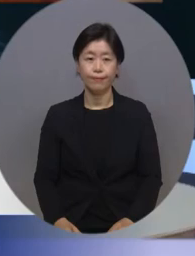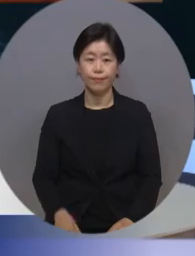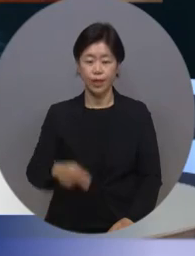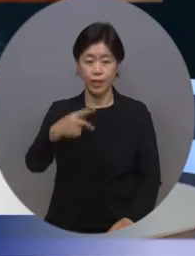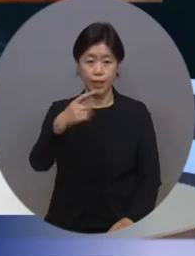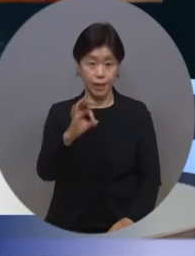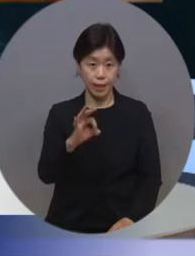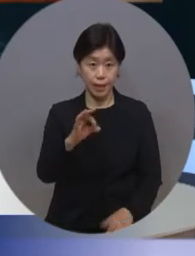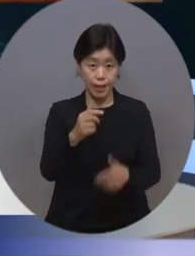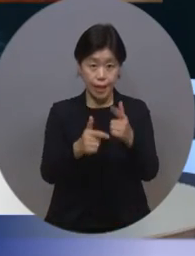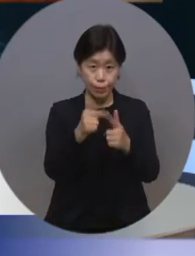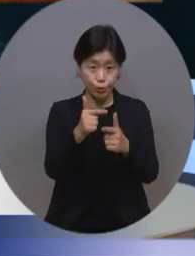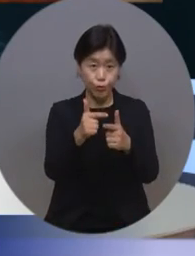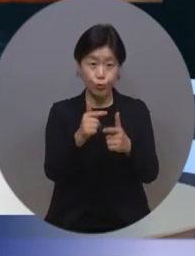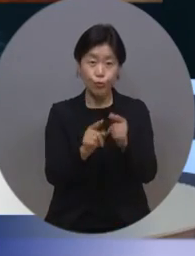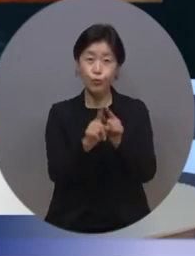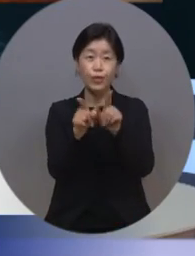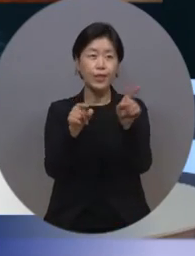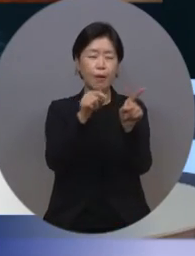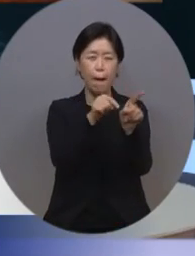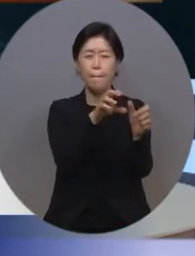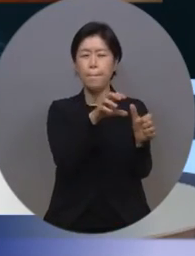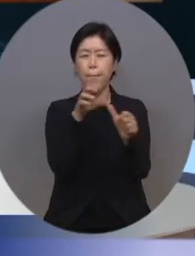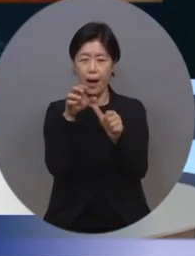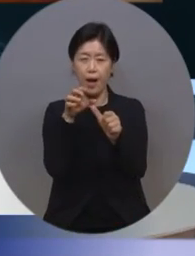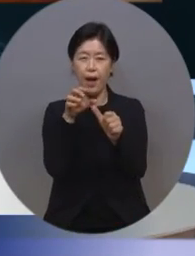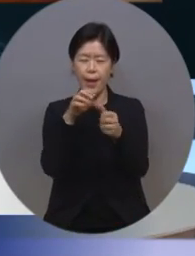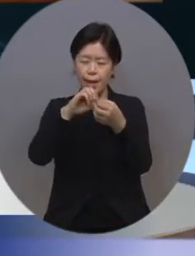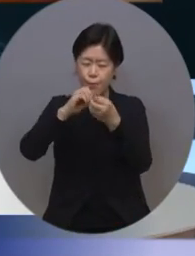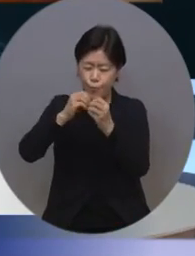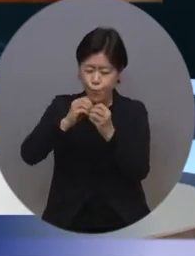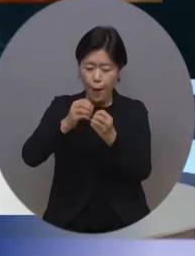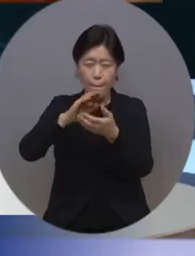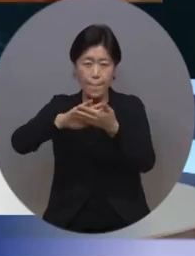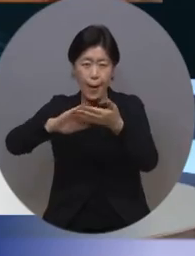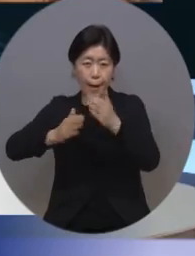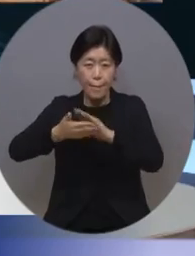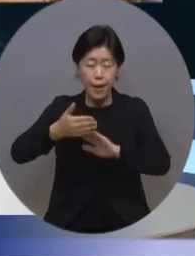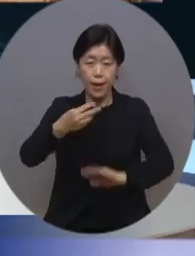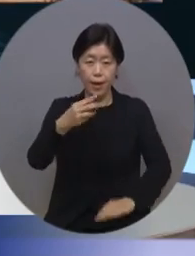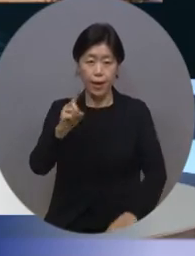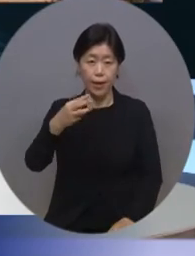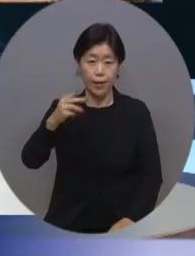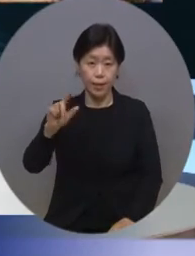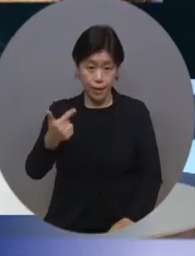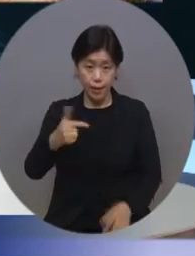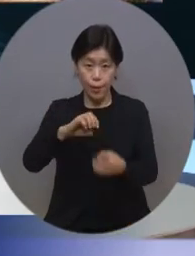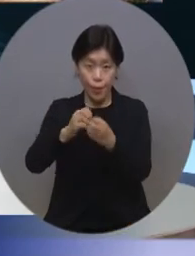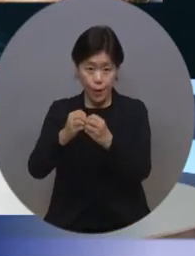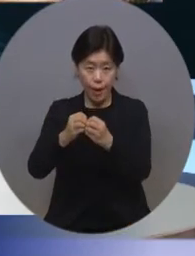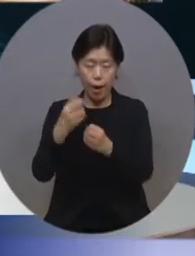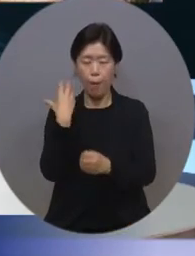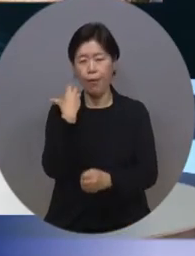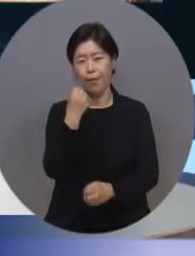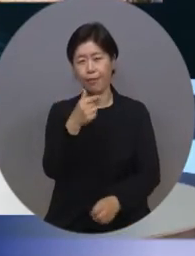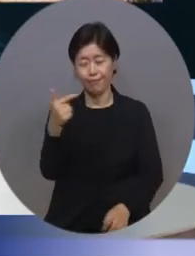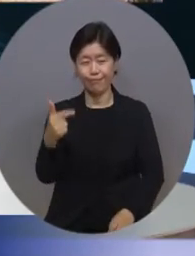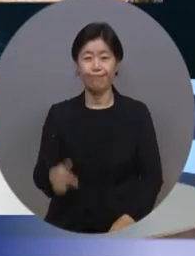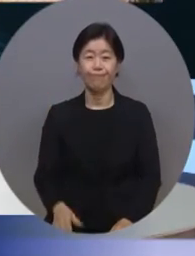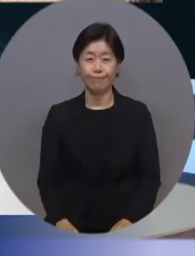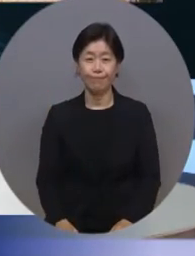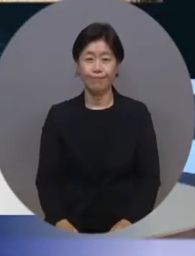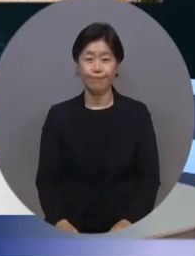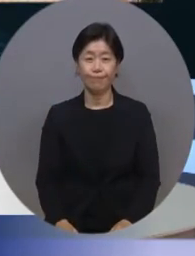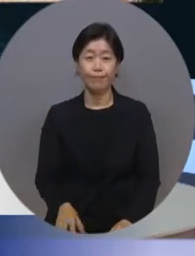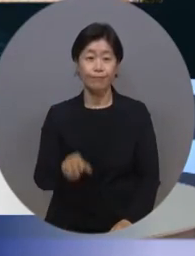등나무 줄기를 이용해 시간과 정성을 들여 섬세하게 만든 라탄 공예는 이국적인 매력이 특징입니다.